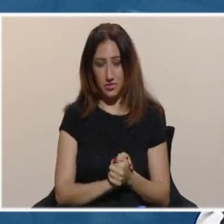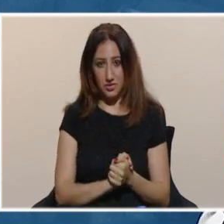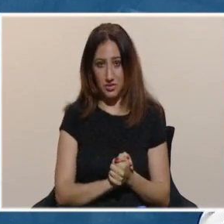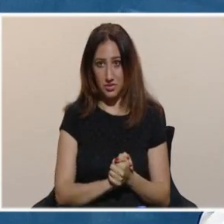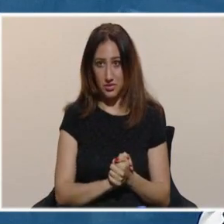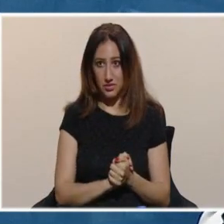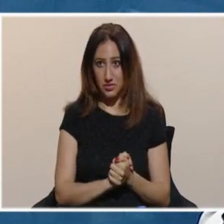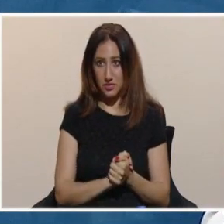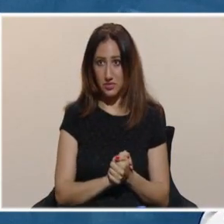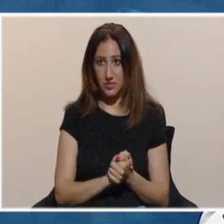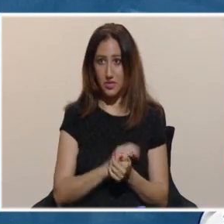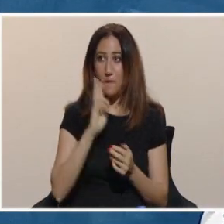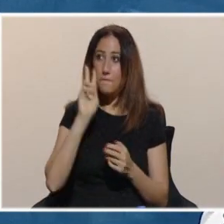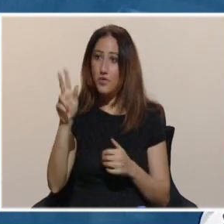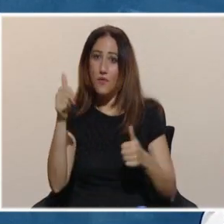لأني دايما بقارن